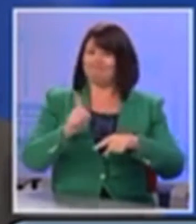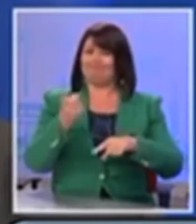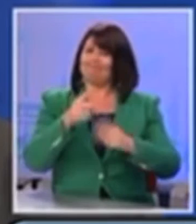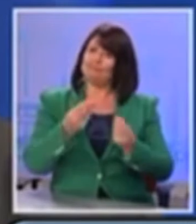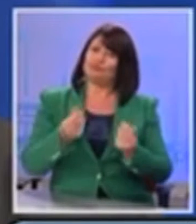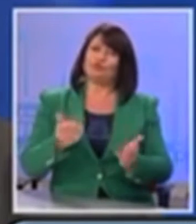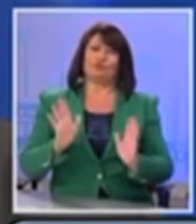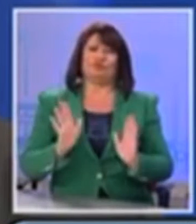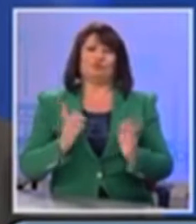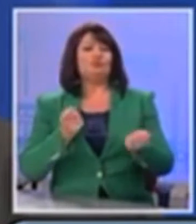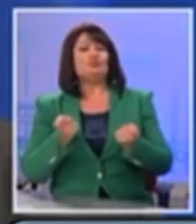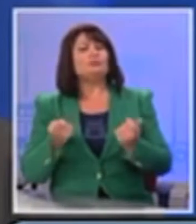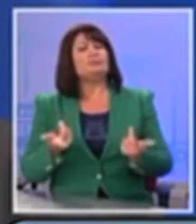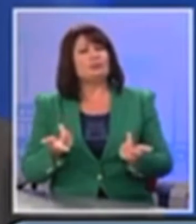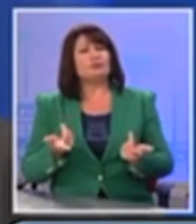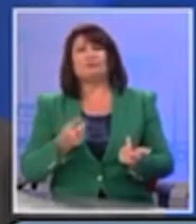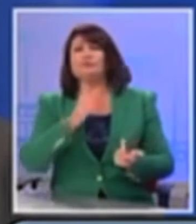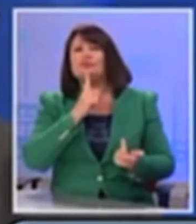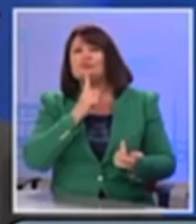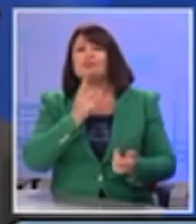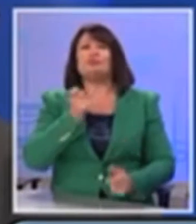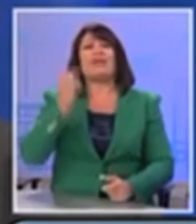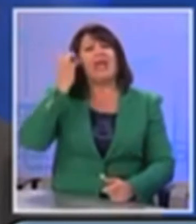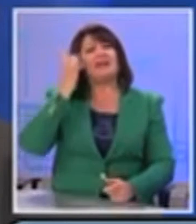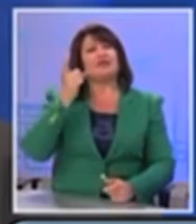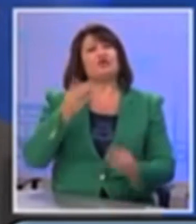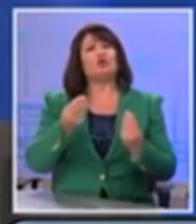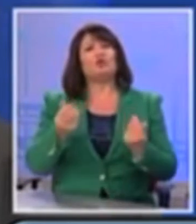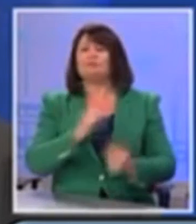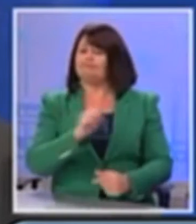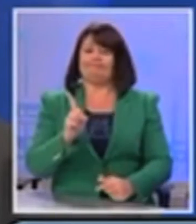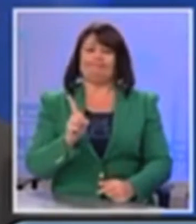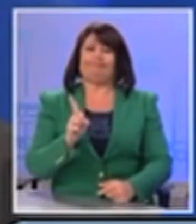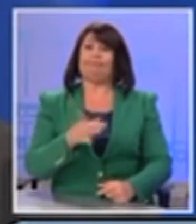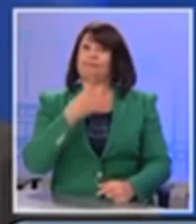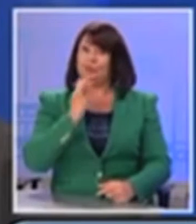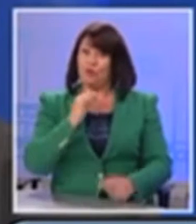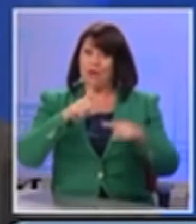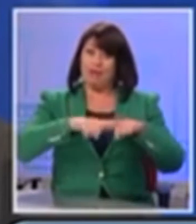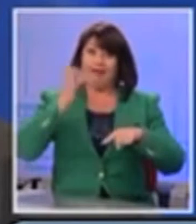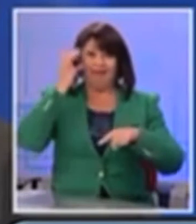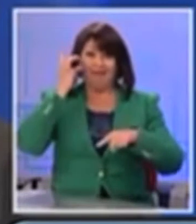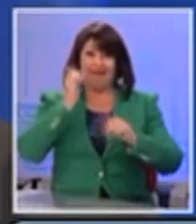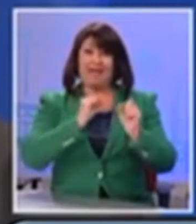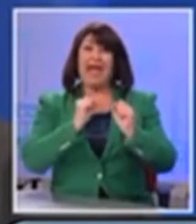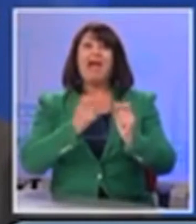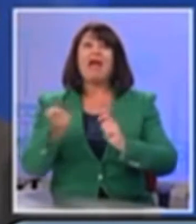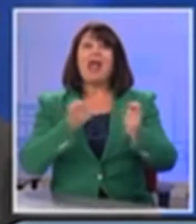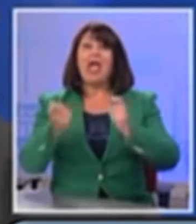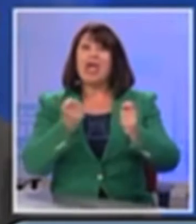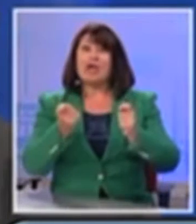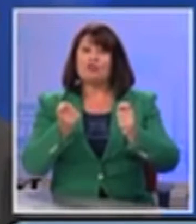parce que dans ces crises, dans la gestion de ces crises, on a favorisé l'intérêt particulier des